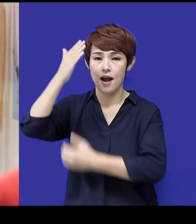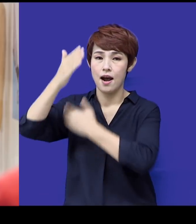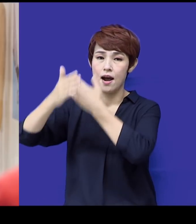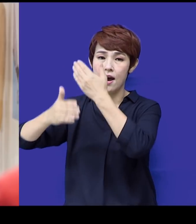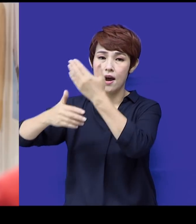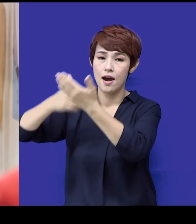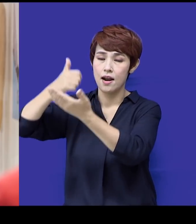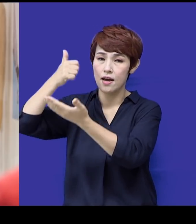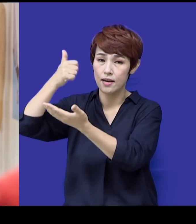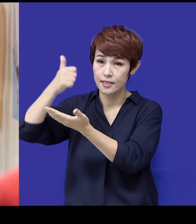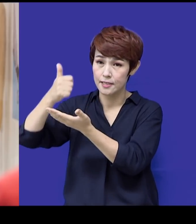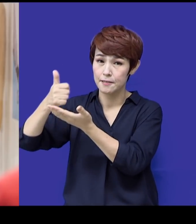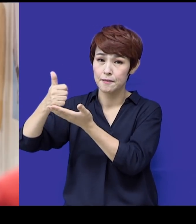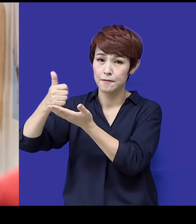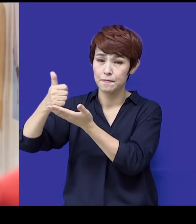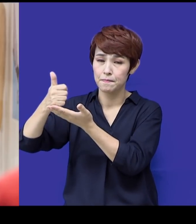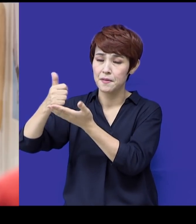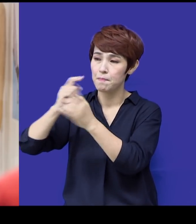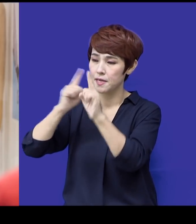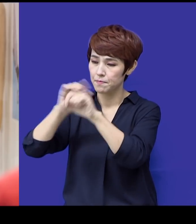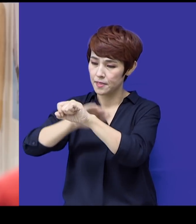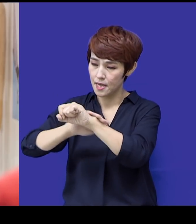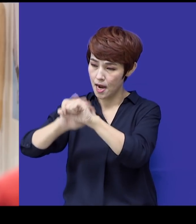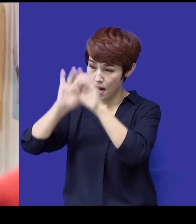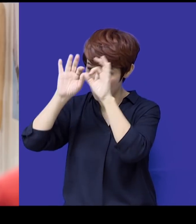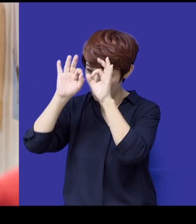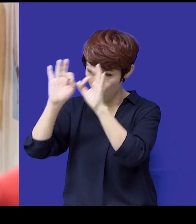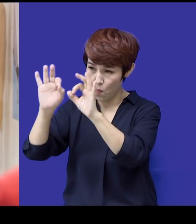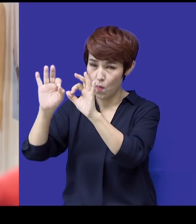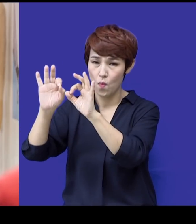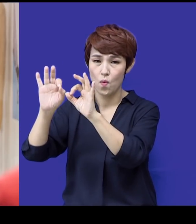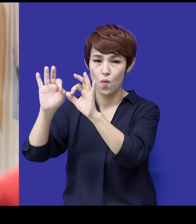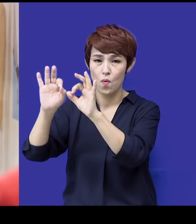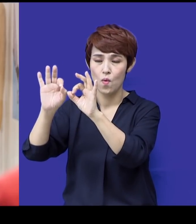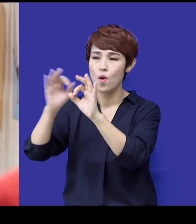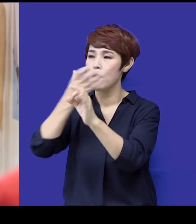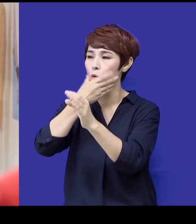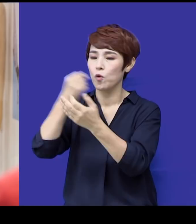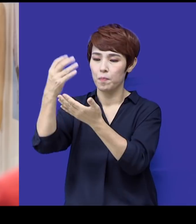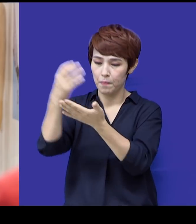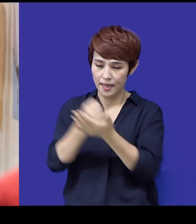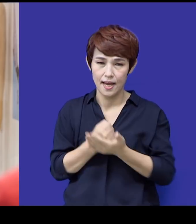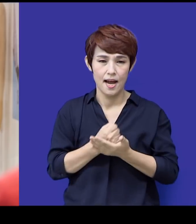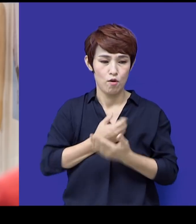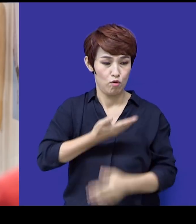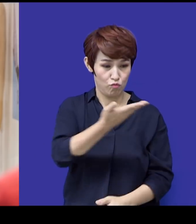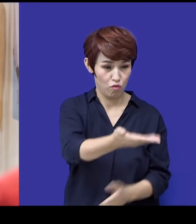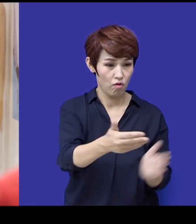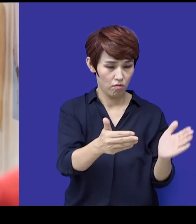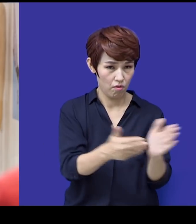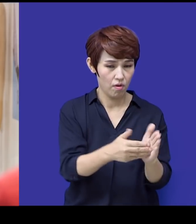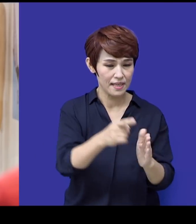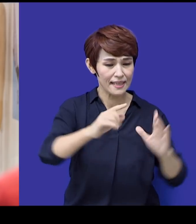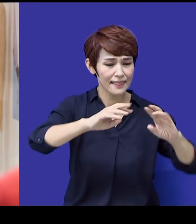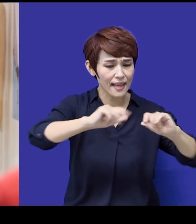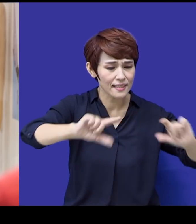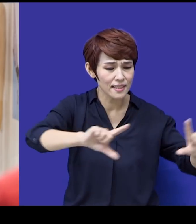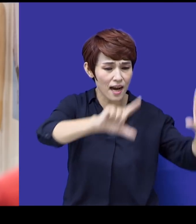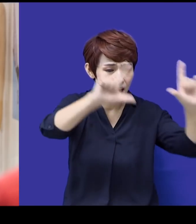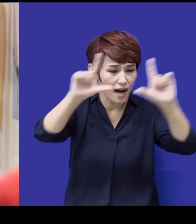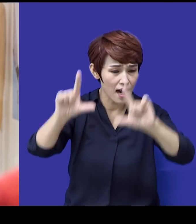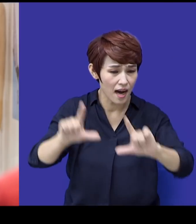살는 거 보면서 복을 받는다는 것을 가르쳐 줬고 그러나 그 사람들은 여기가 전부가 아니다.